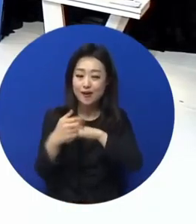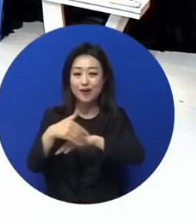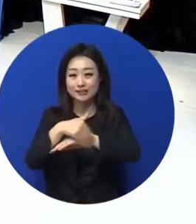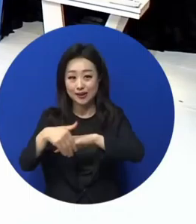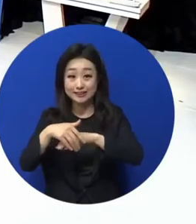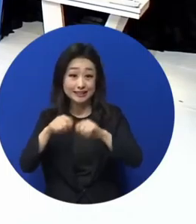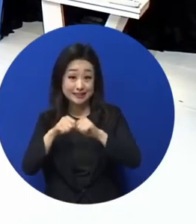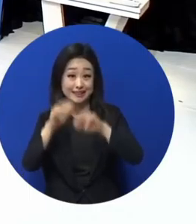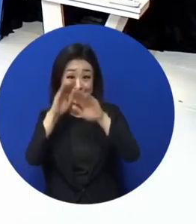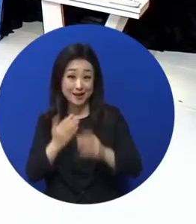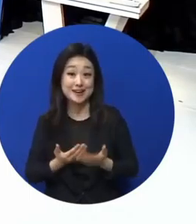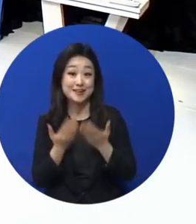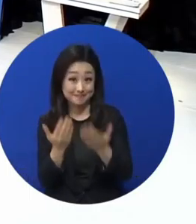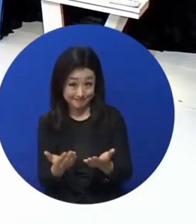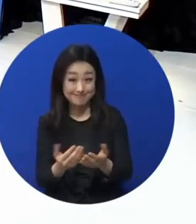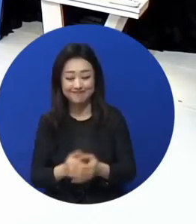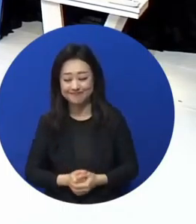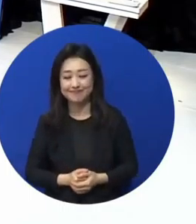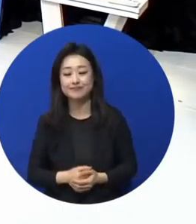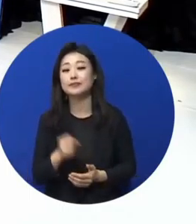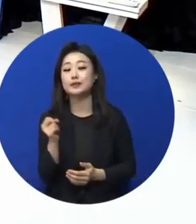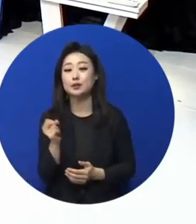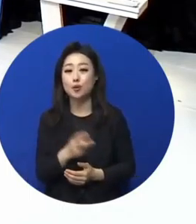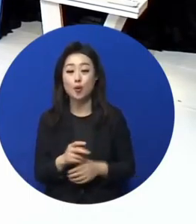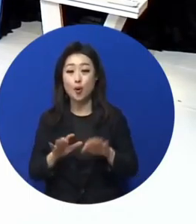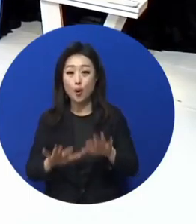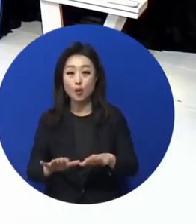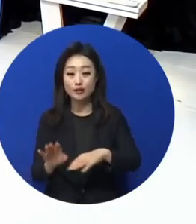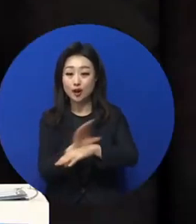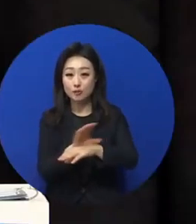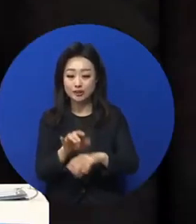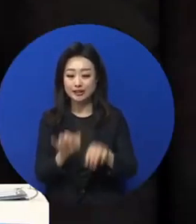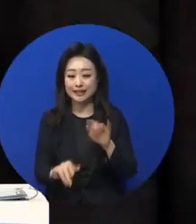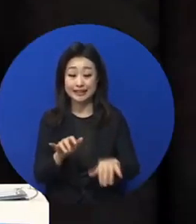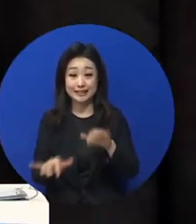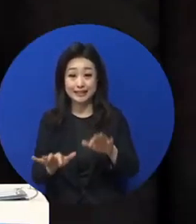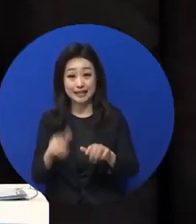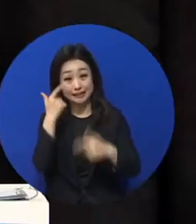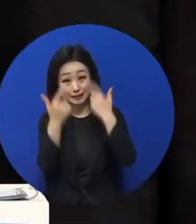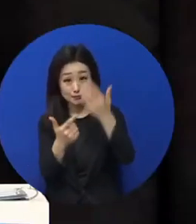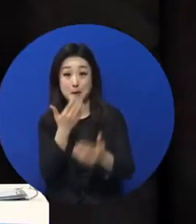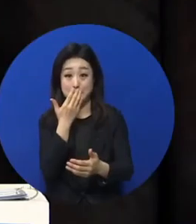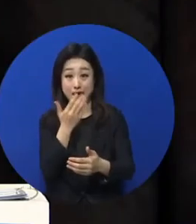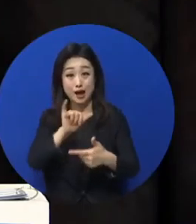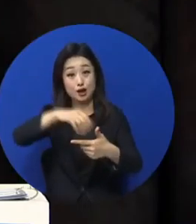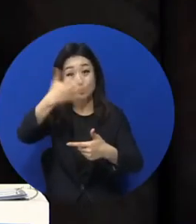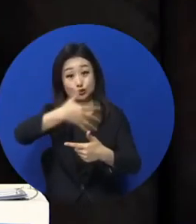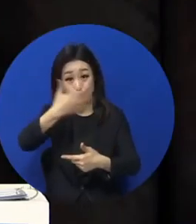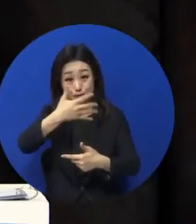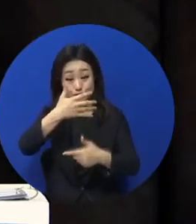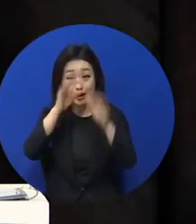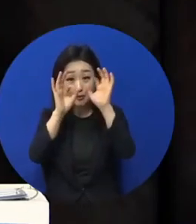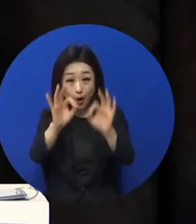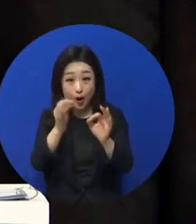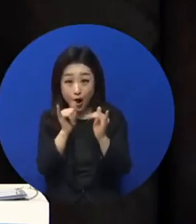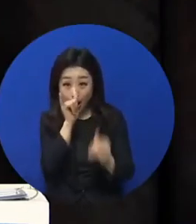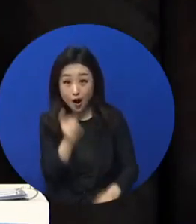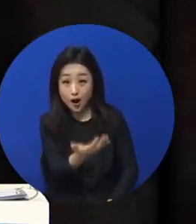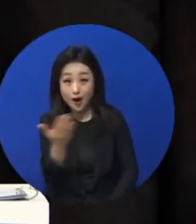꼼꼼히 살펴보시길 바랍니다. 아울러 실시간 채팅 질문 순서가 있으니까요. 유튜브를 통해 시청 중이신 국민